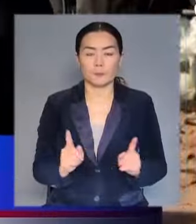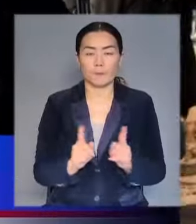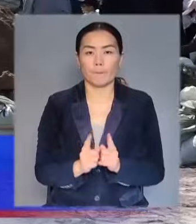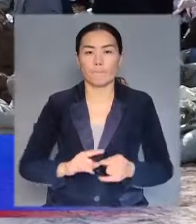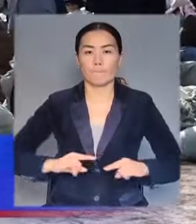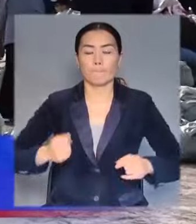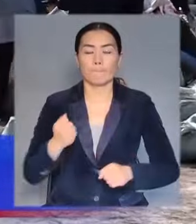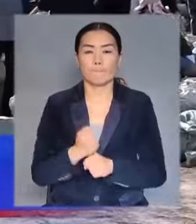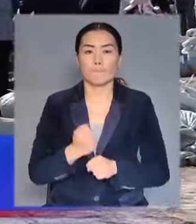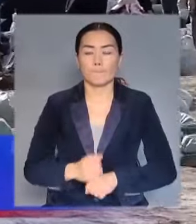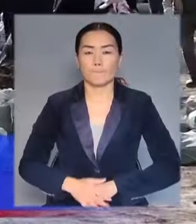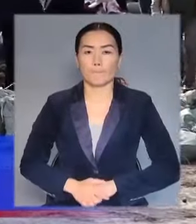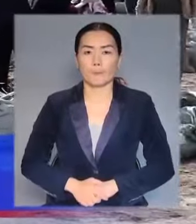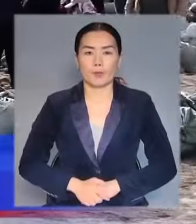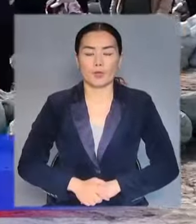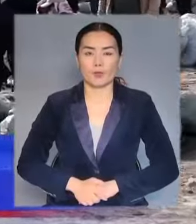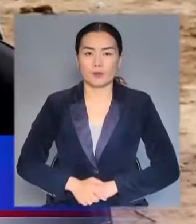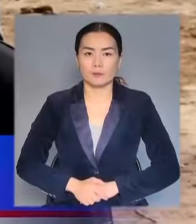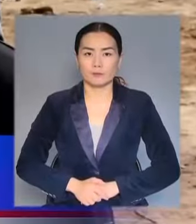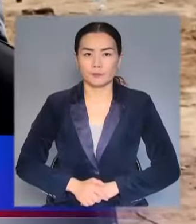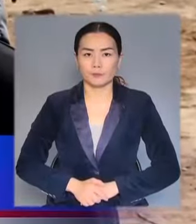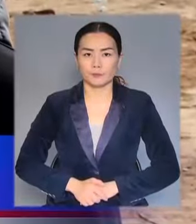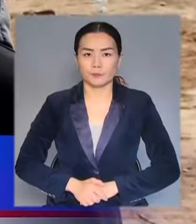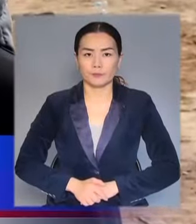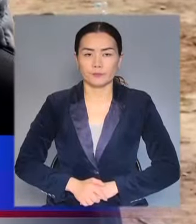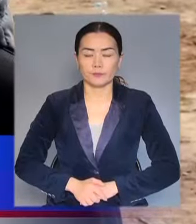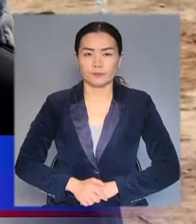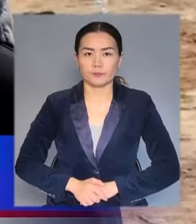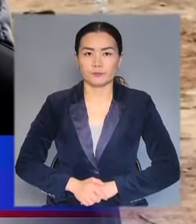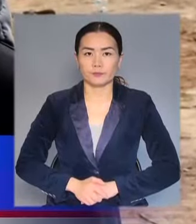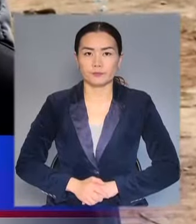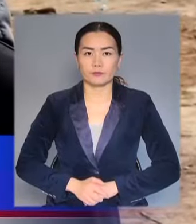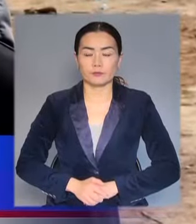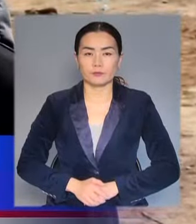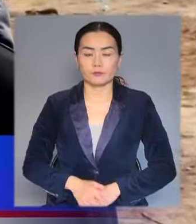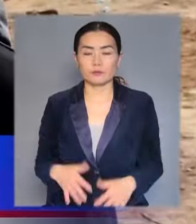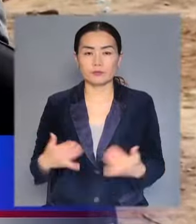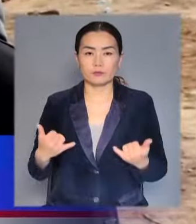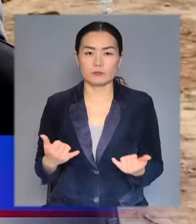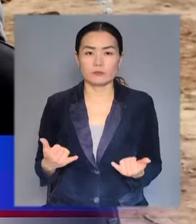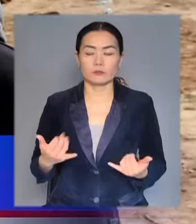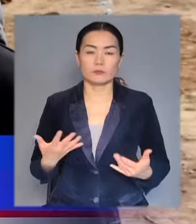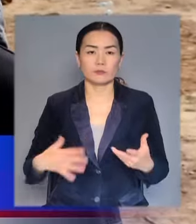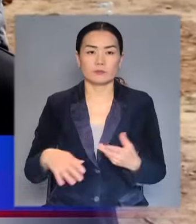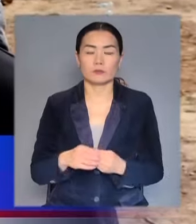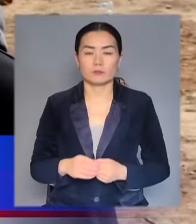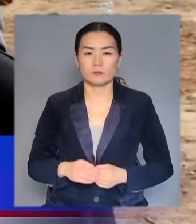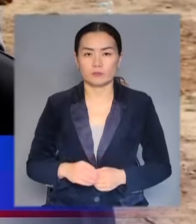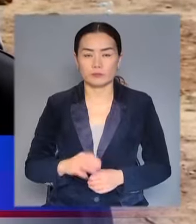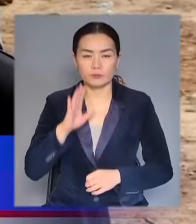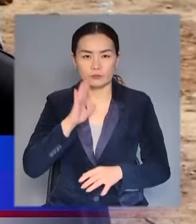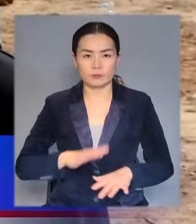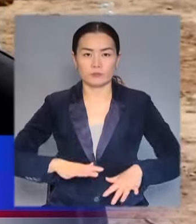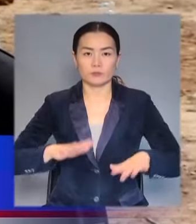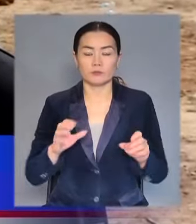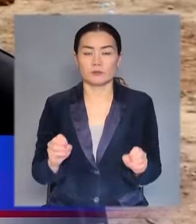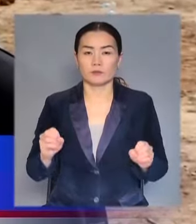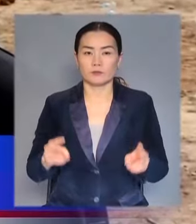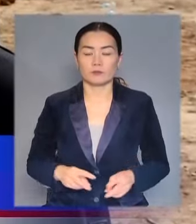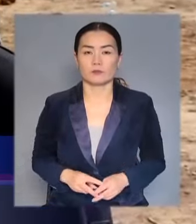бірге қаптарға топырақ толтырды. Бүгінгі күні республика бойынша мына су тасқынына